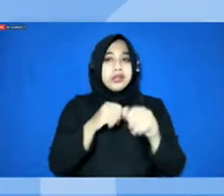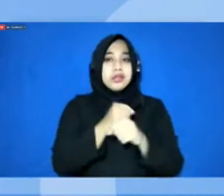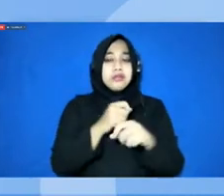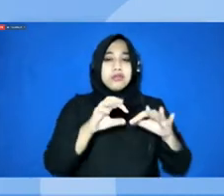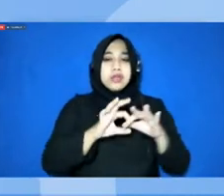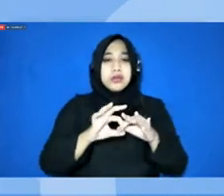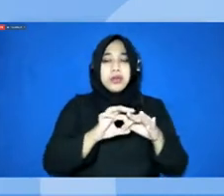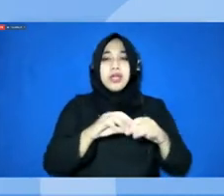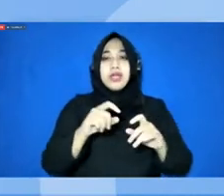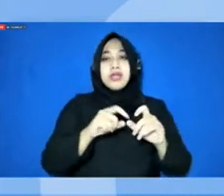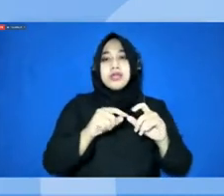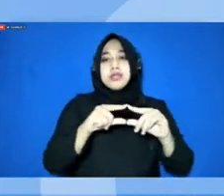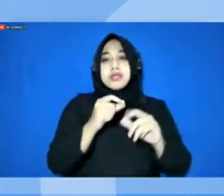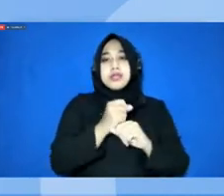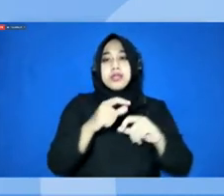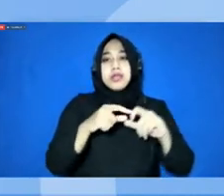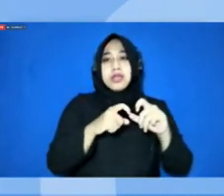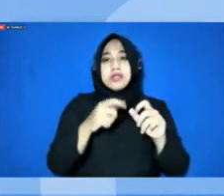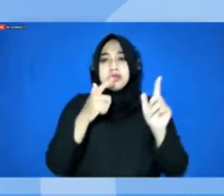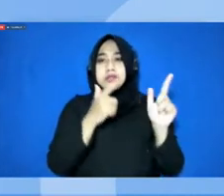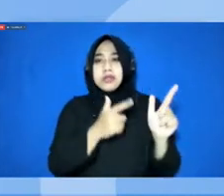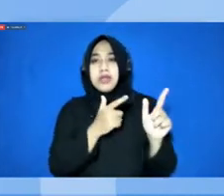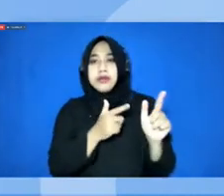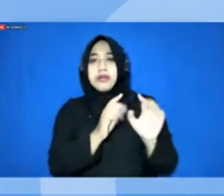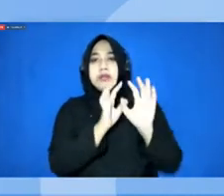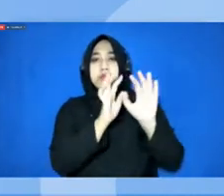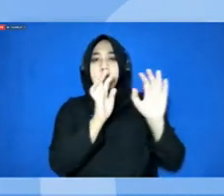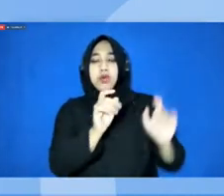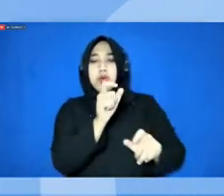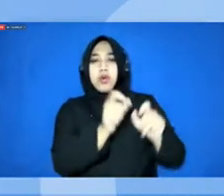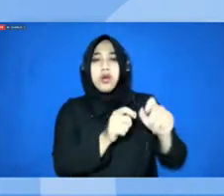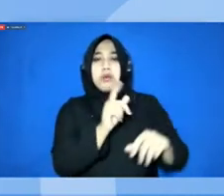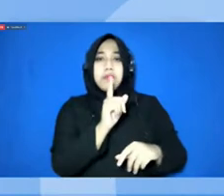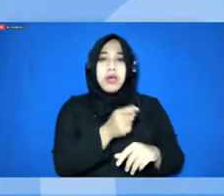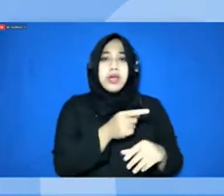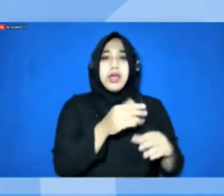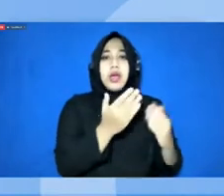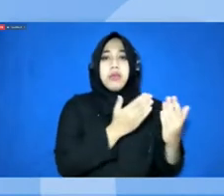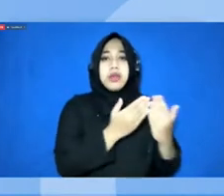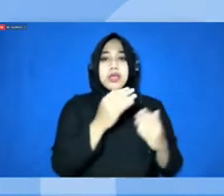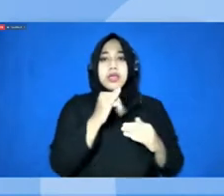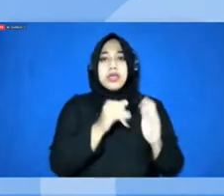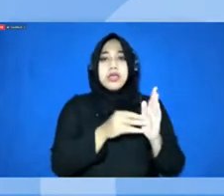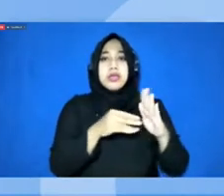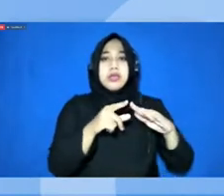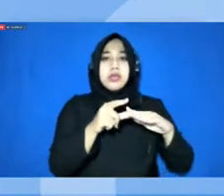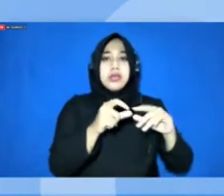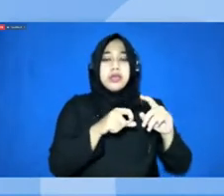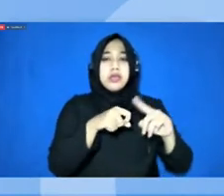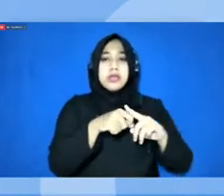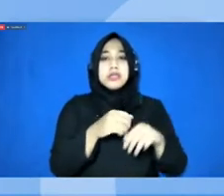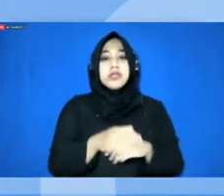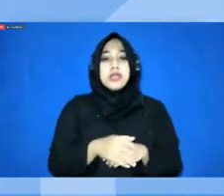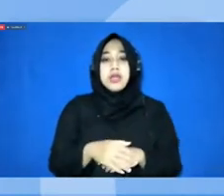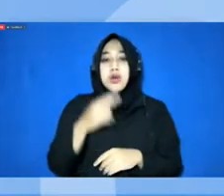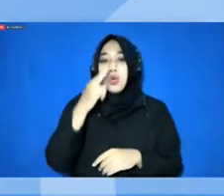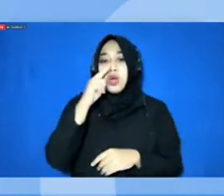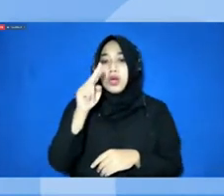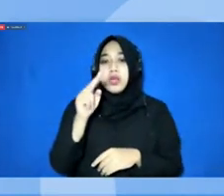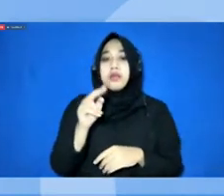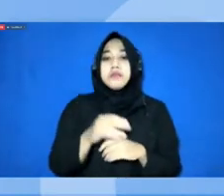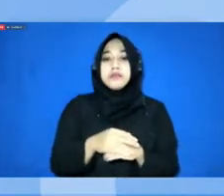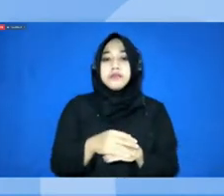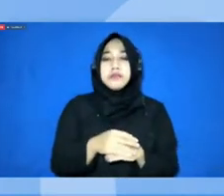pihak-pihak lain, TNI dan banyak pihak untuk menggunakan aplikasi Inaris, bahkan juga Kementerian Dalam Negeri juga bersinergi untuk